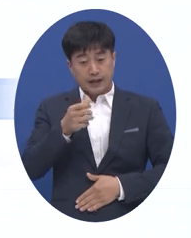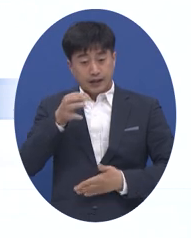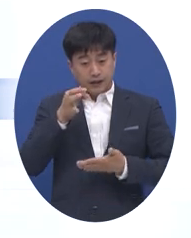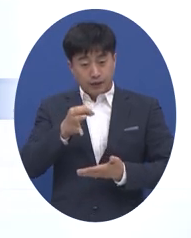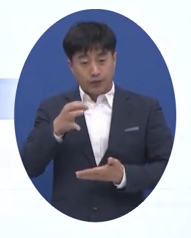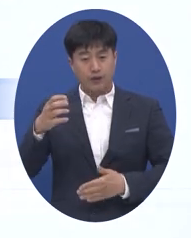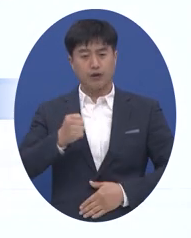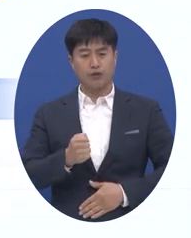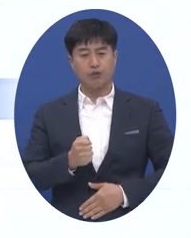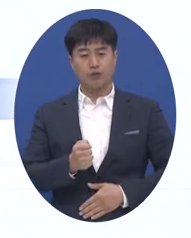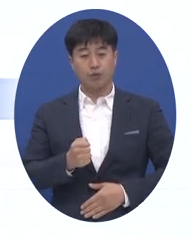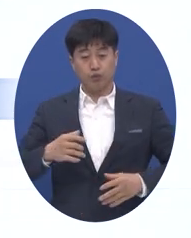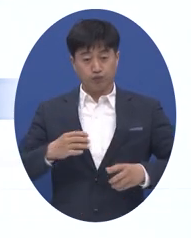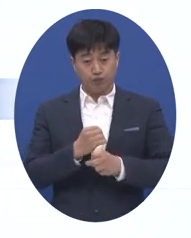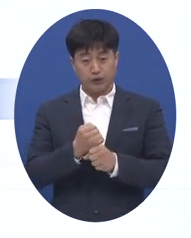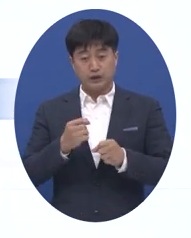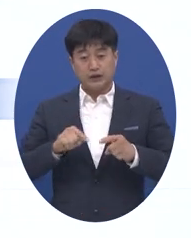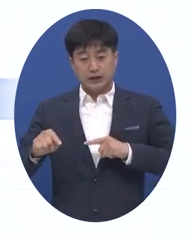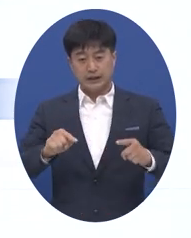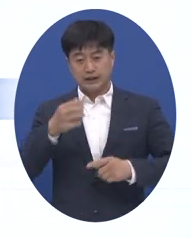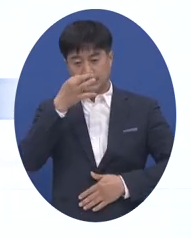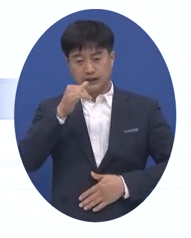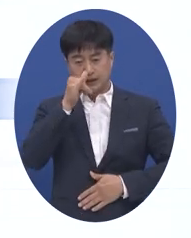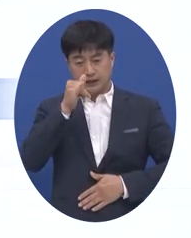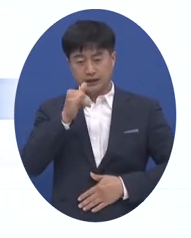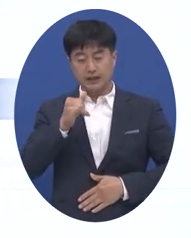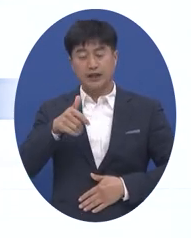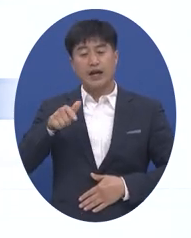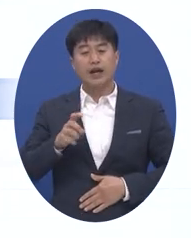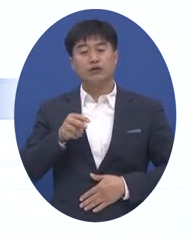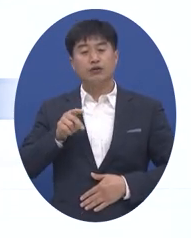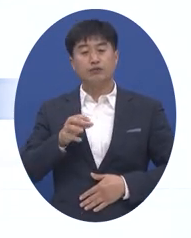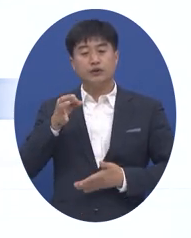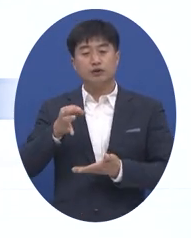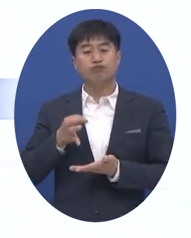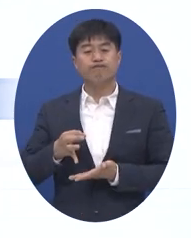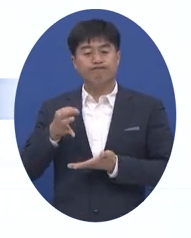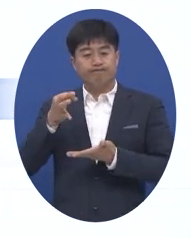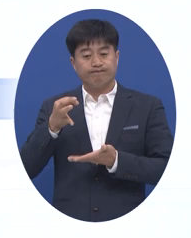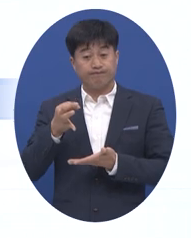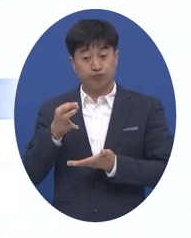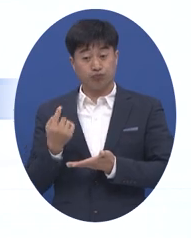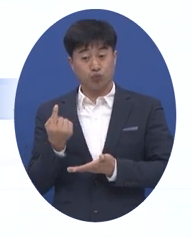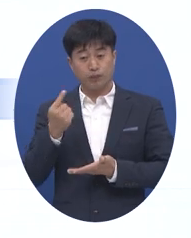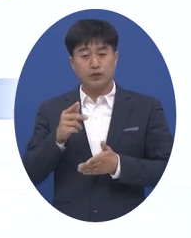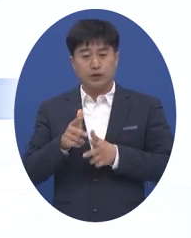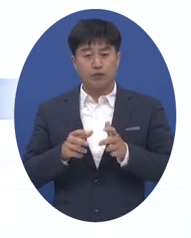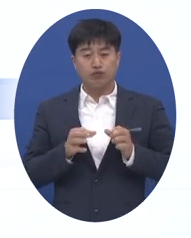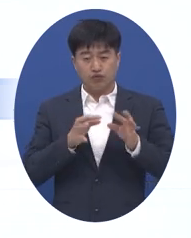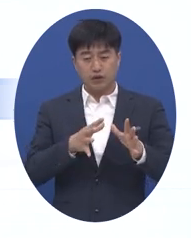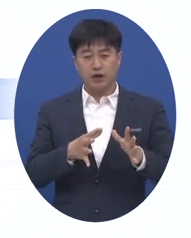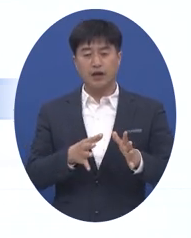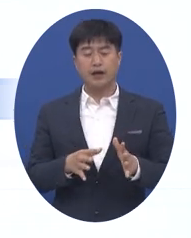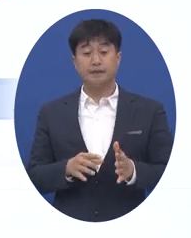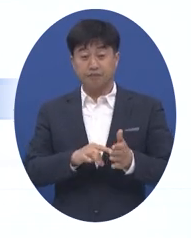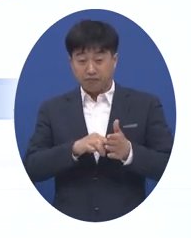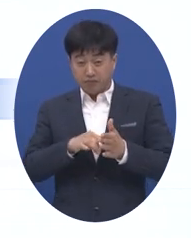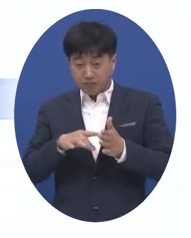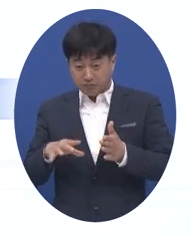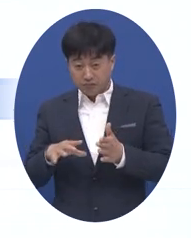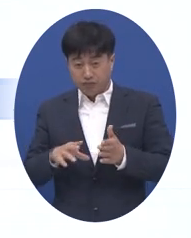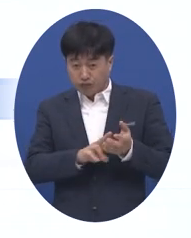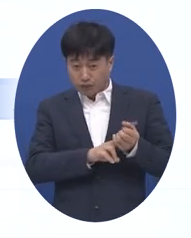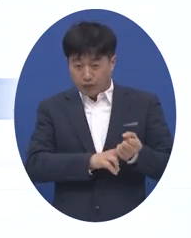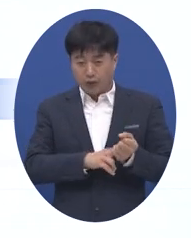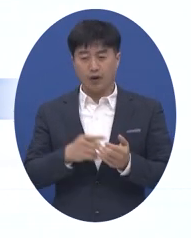비용으로도 중첩적인 정책 효과를 내는 가성비 높은 사업에 투자를 늘리고 탈루와 은닉 세원을